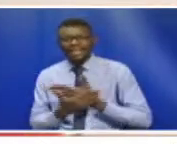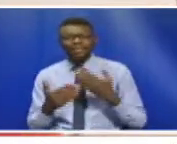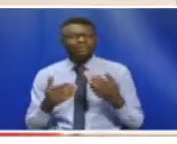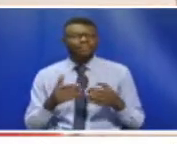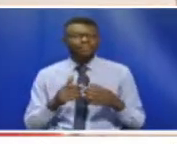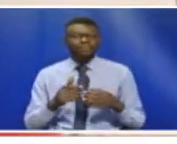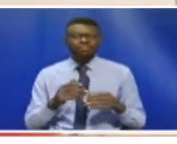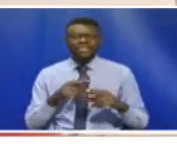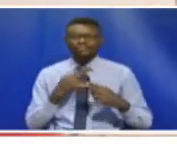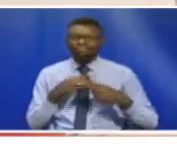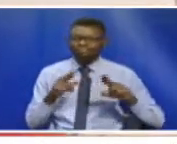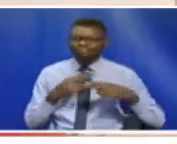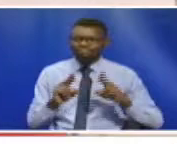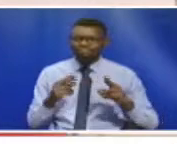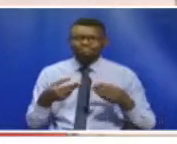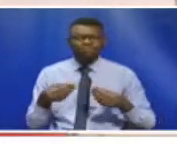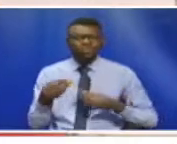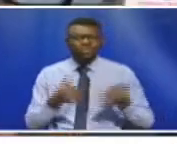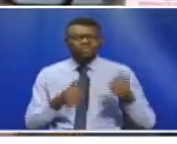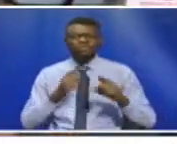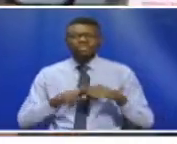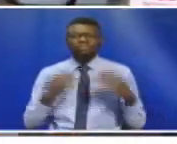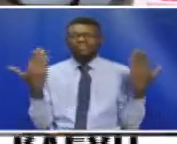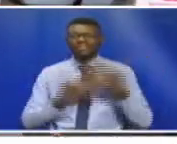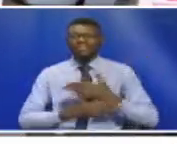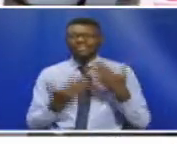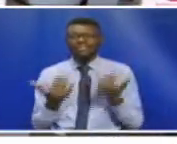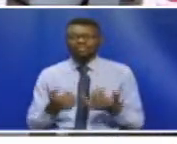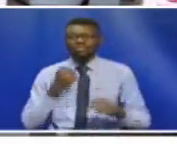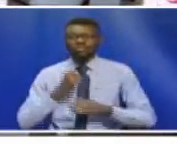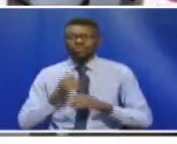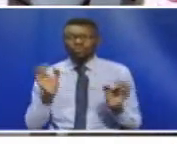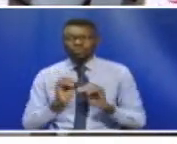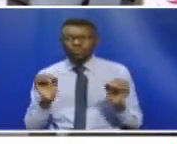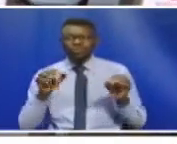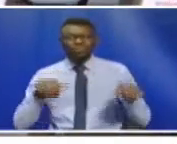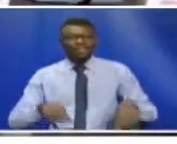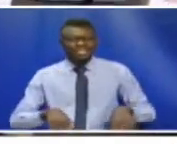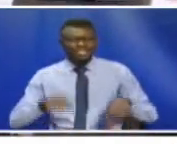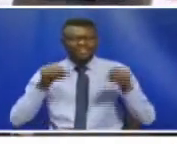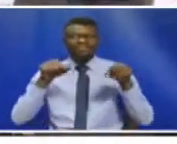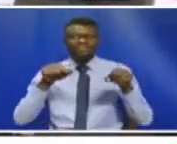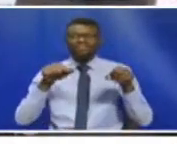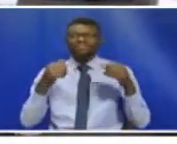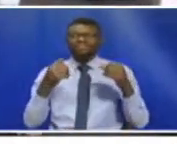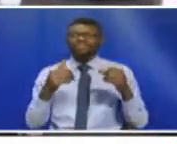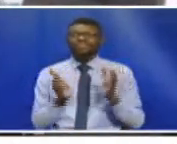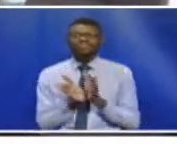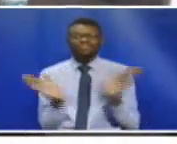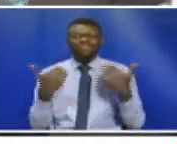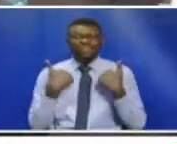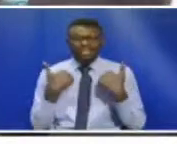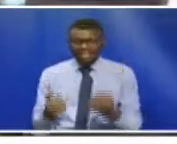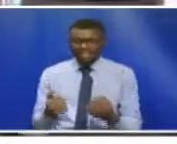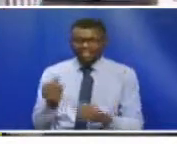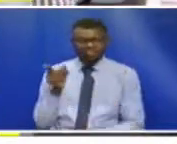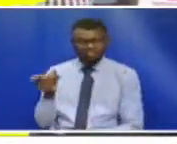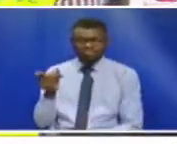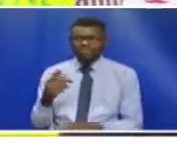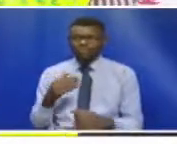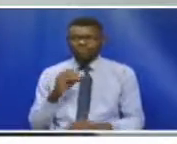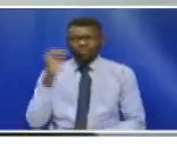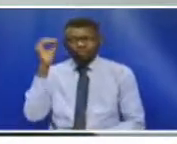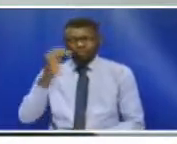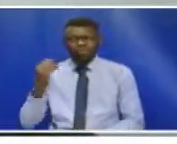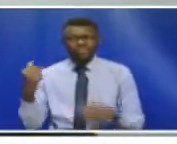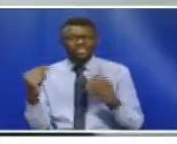mayai. Sasa una usiku watafanya shughuli. Hata hivyo, mwenyekiti wa chama cha afya ya umma nchini ana maoni tofauti. So